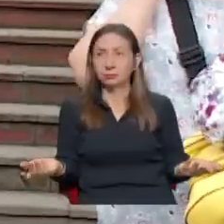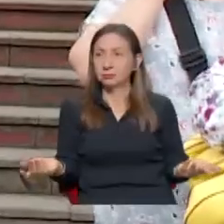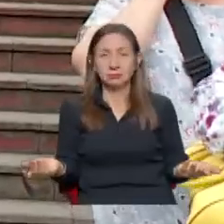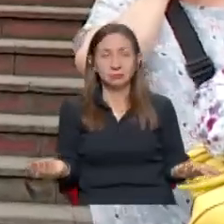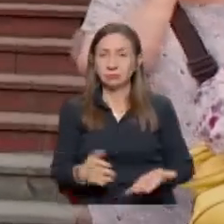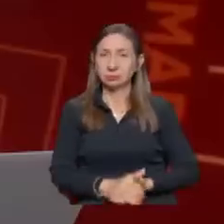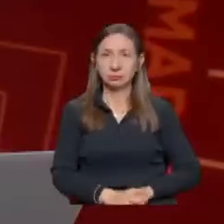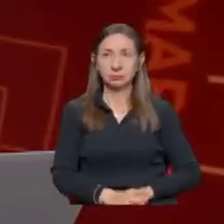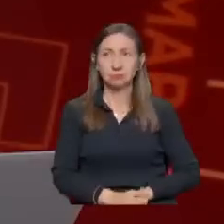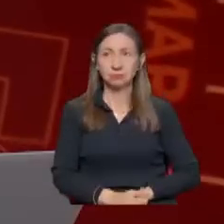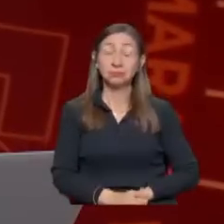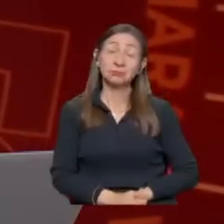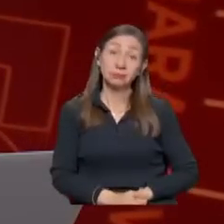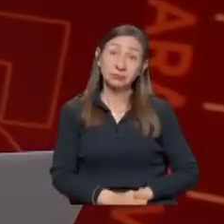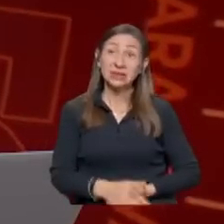yaşayacaksın?